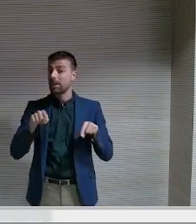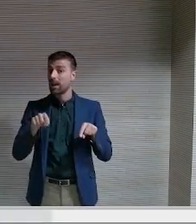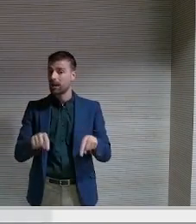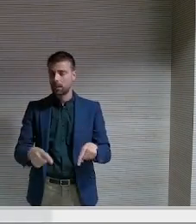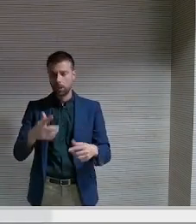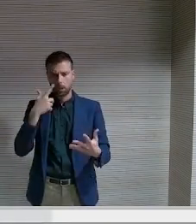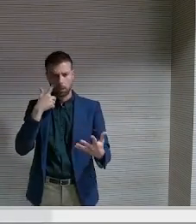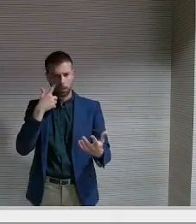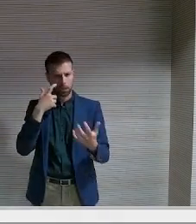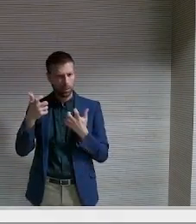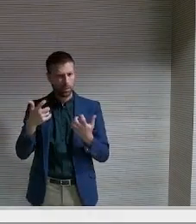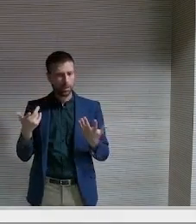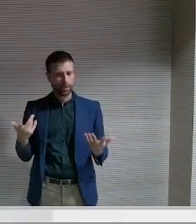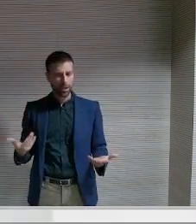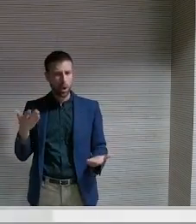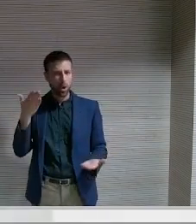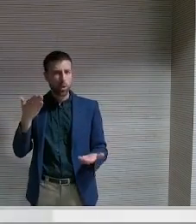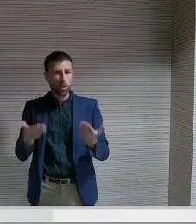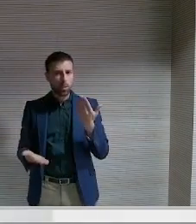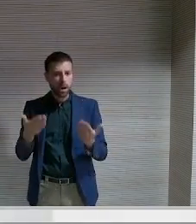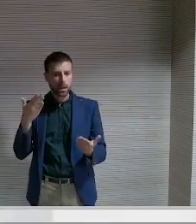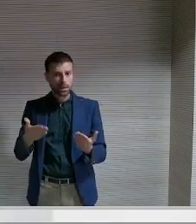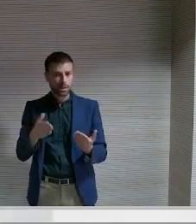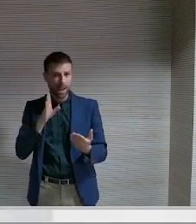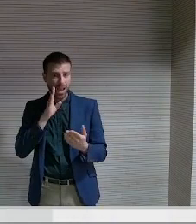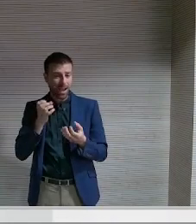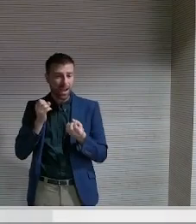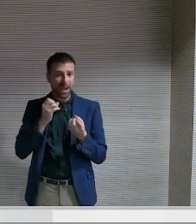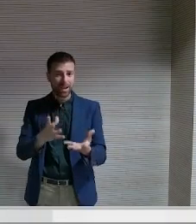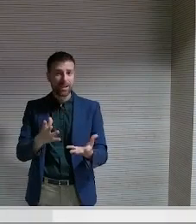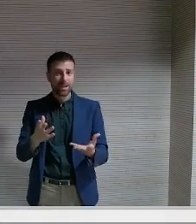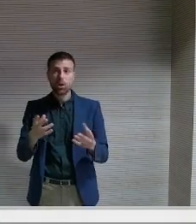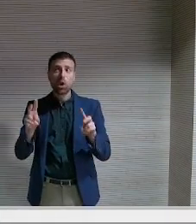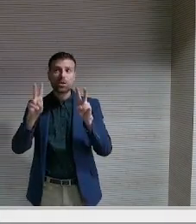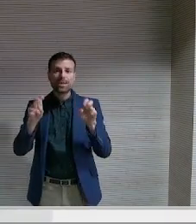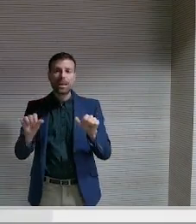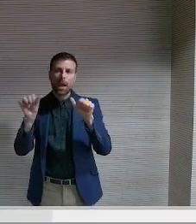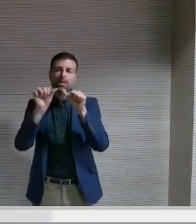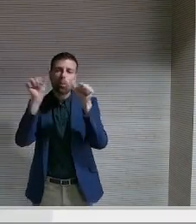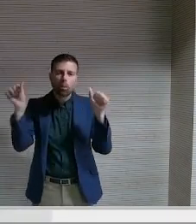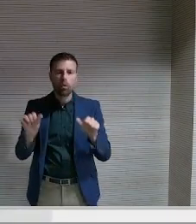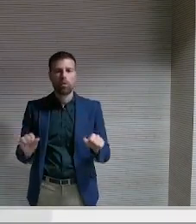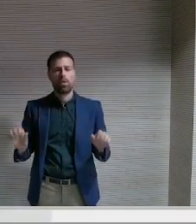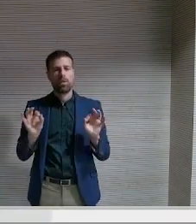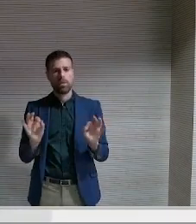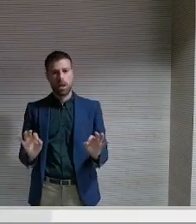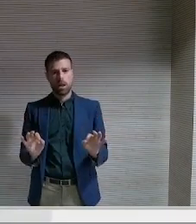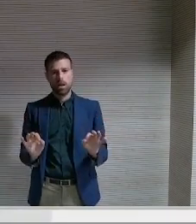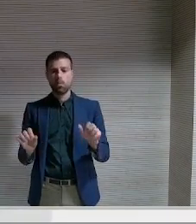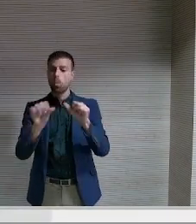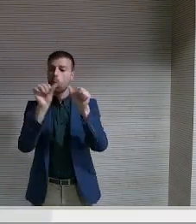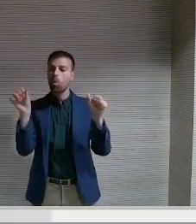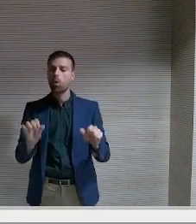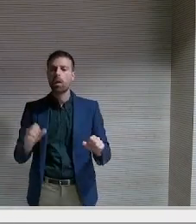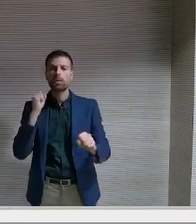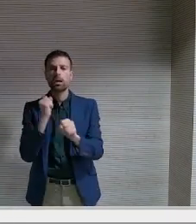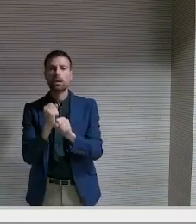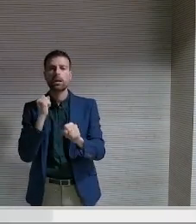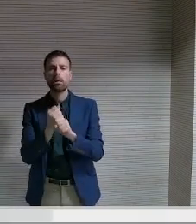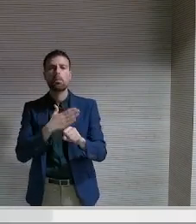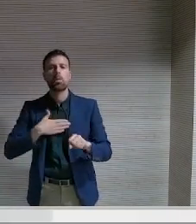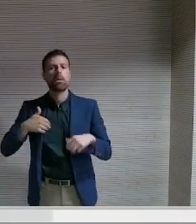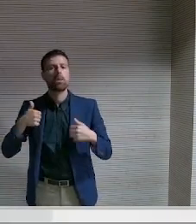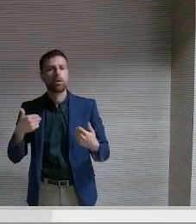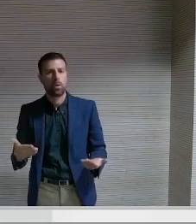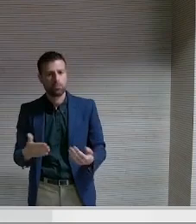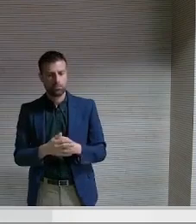significatiu en aquest sentit, sinó és una qüestió de model, de fons. Quin model d'ocupació volem? Per tant,